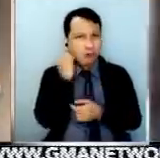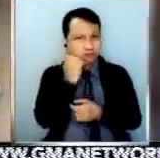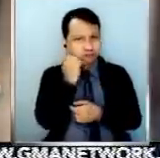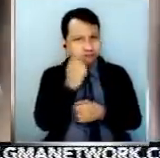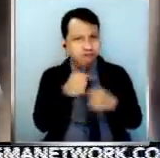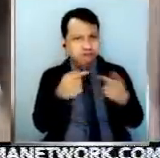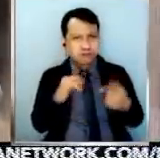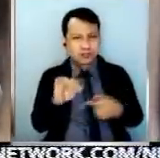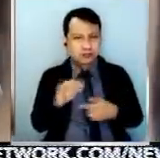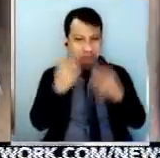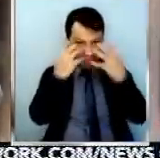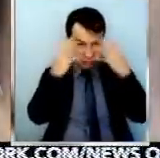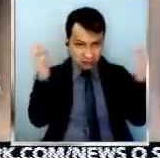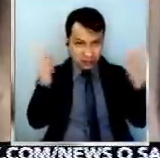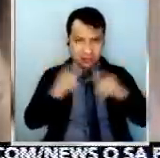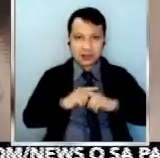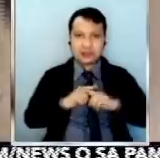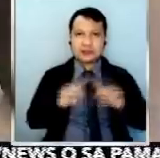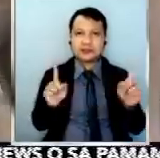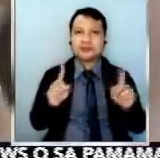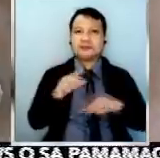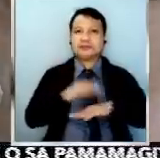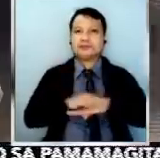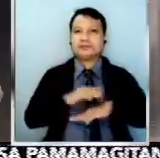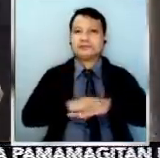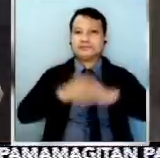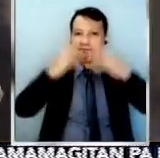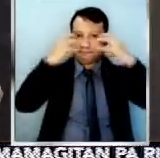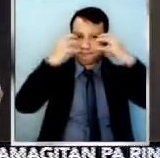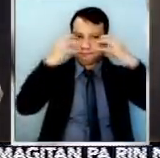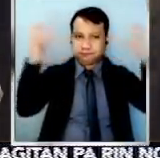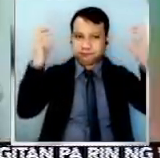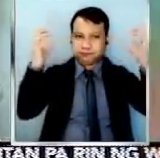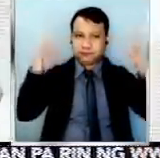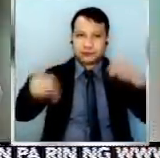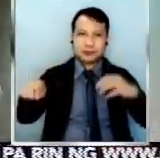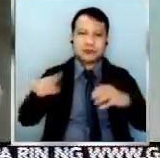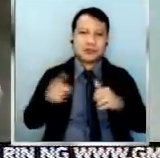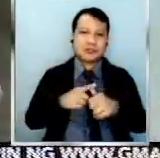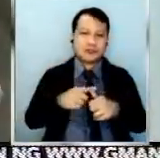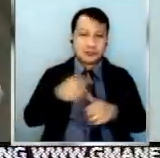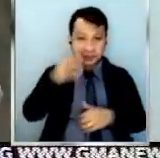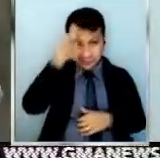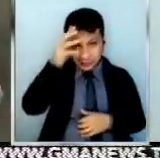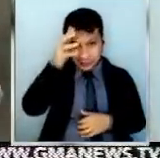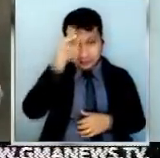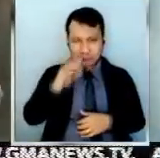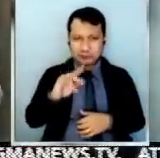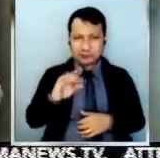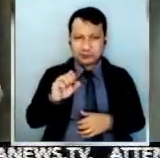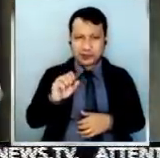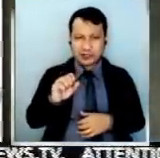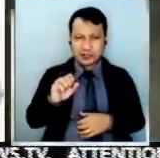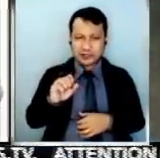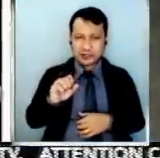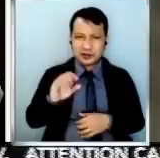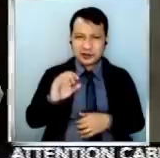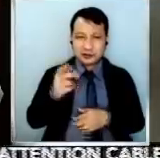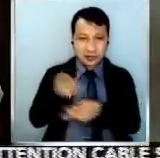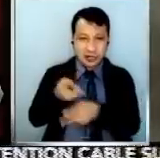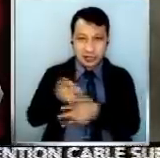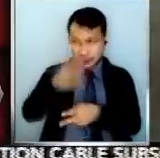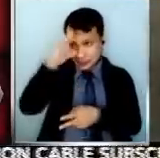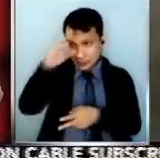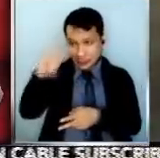nainis, parang nagbabagang uling daw, sabi ng kanyang fur dad. Pero ibahin niyo si Kelsey,